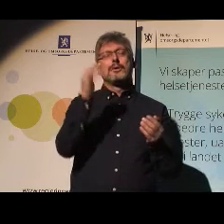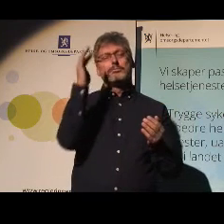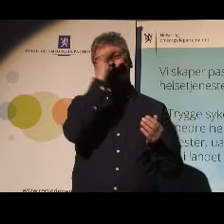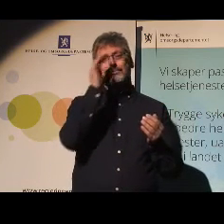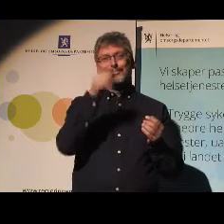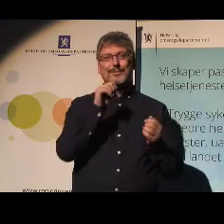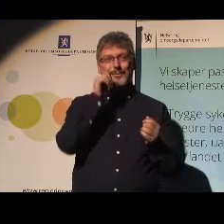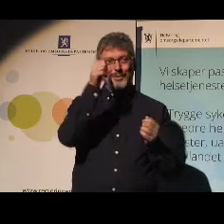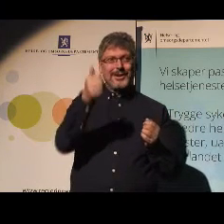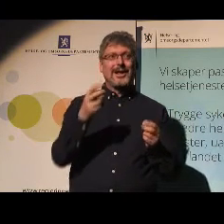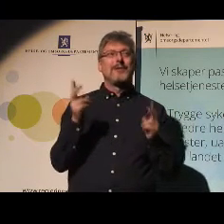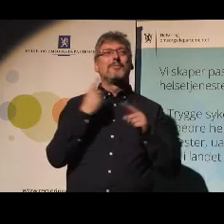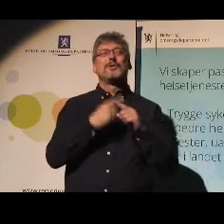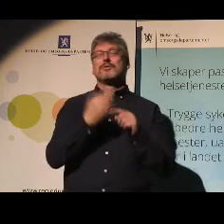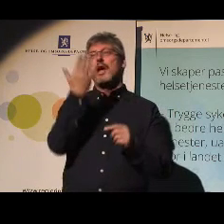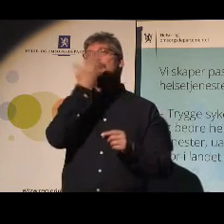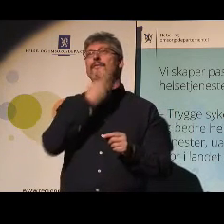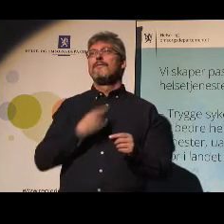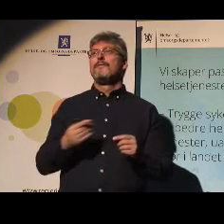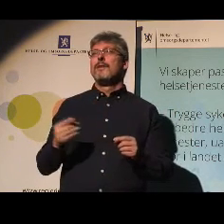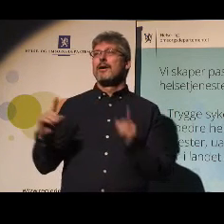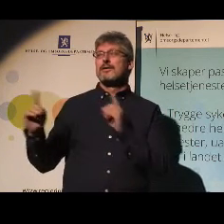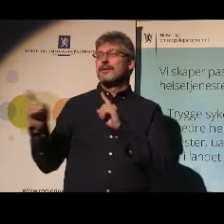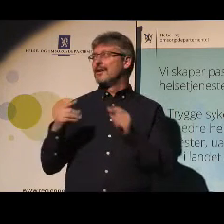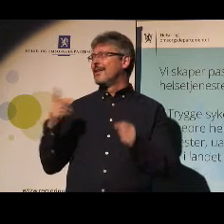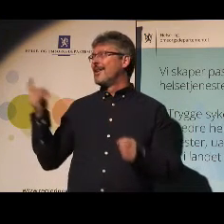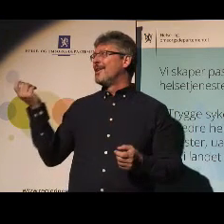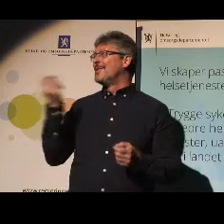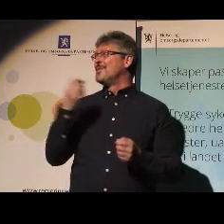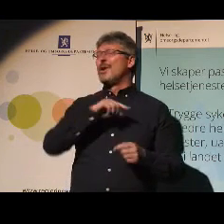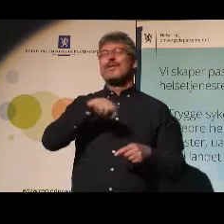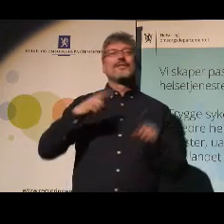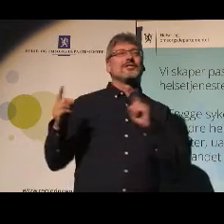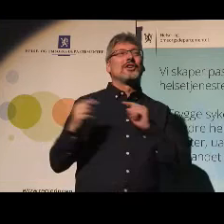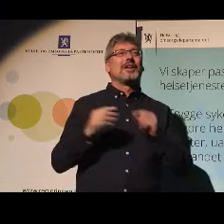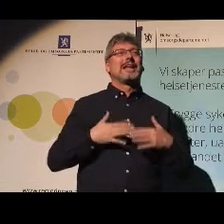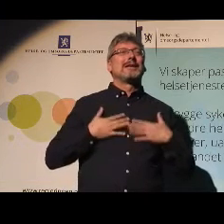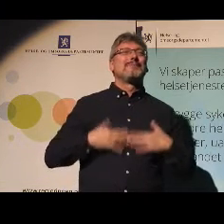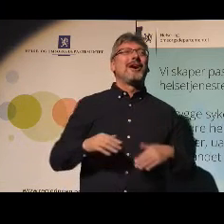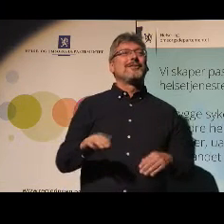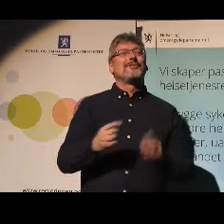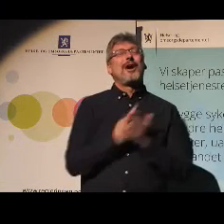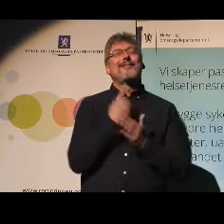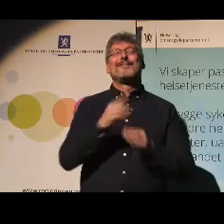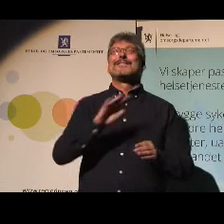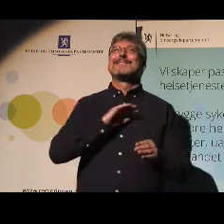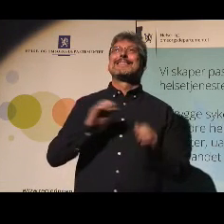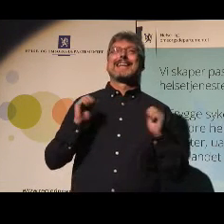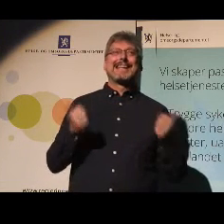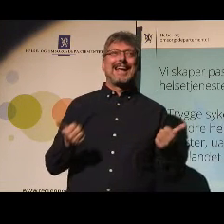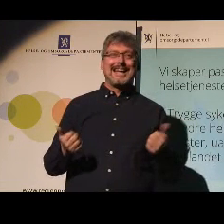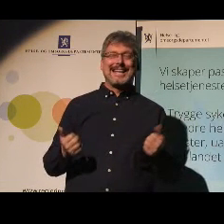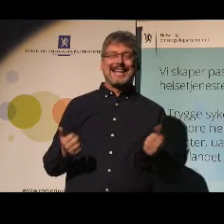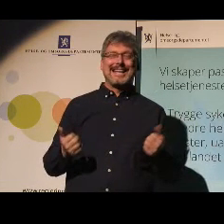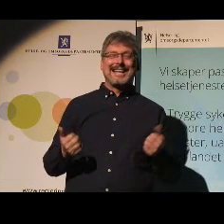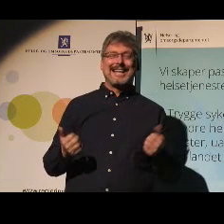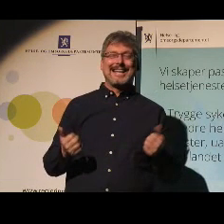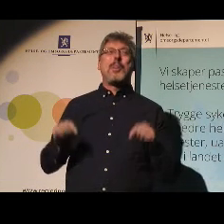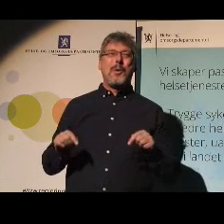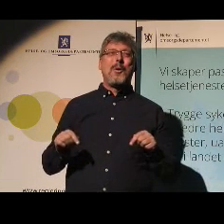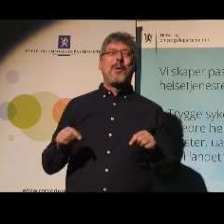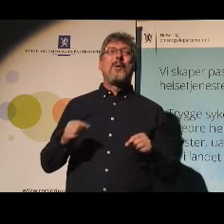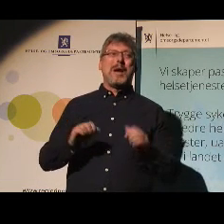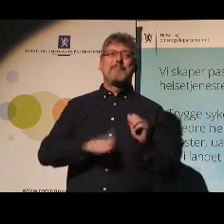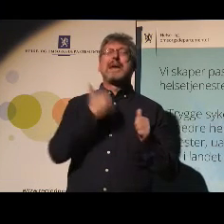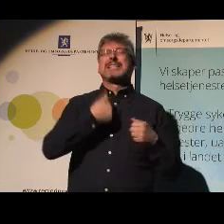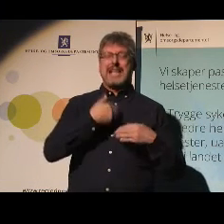gi oss vakre toner. Det jo noen av oss som fusker og synger i badet, og av og til synes det høres greit ut. Men jeg har nå skjønt at jeg skal fortsette å holde